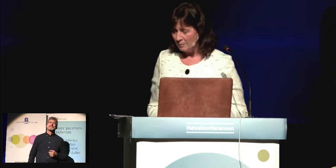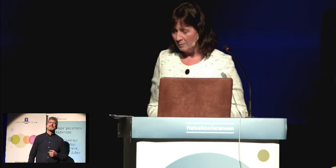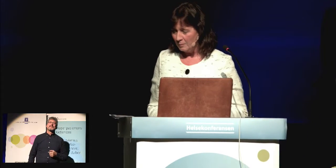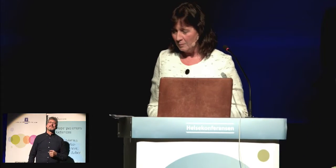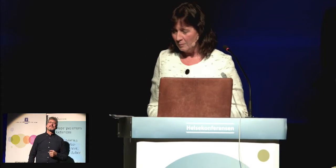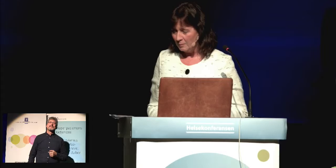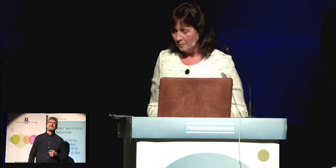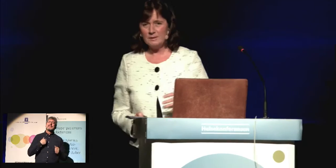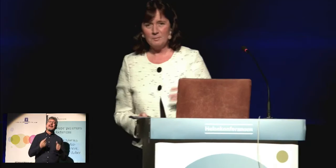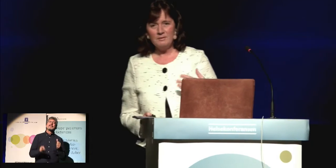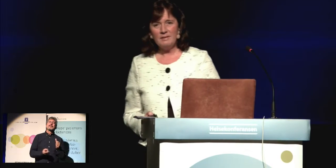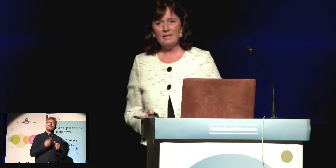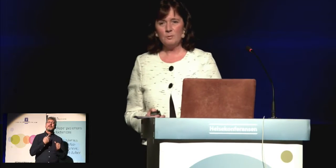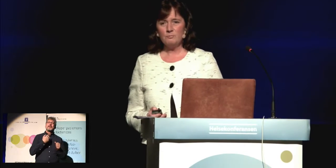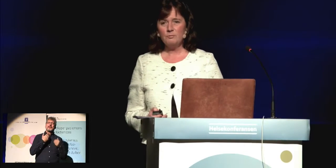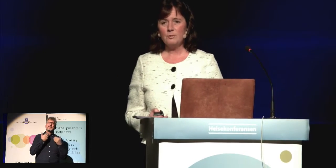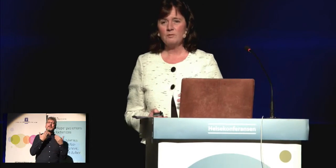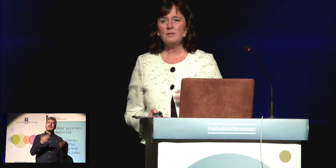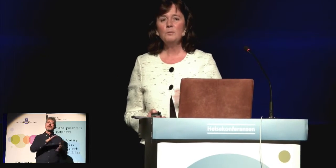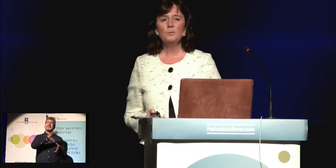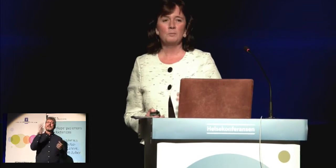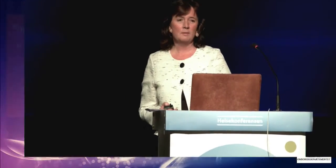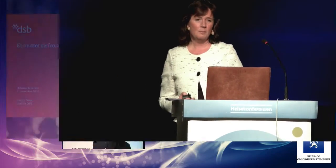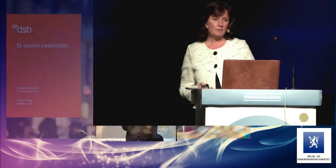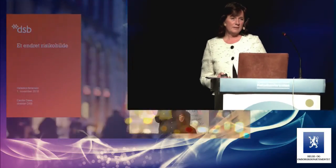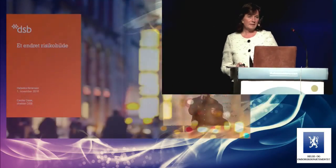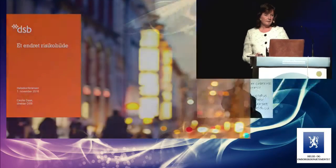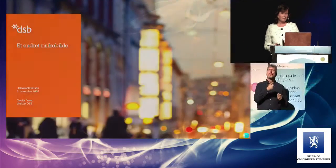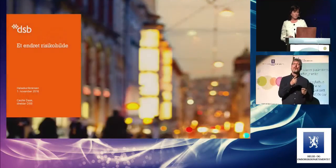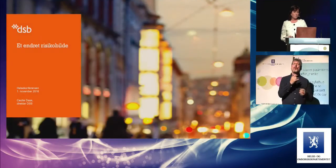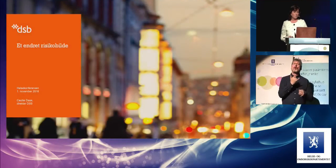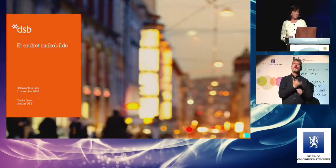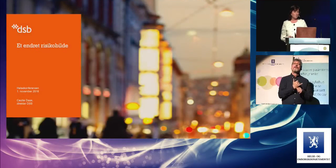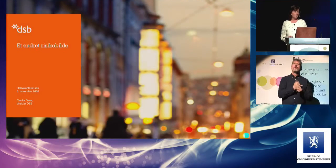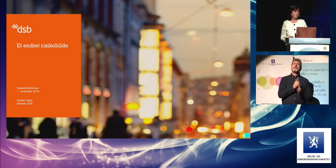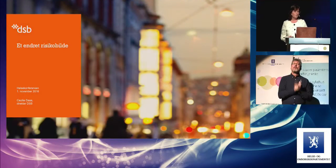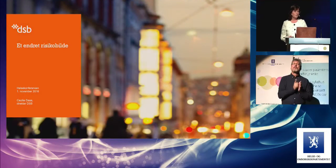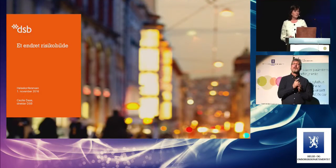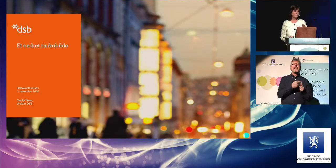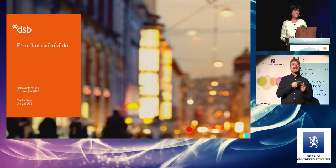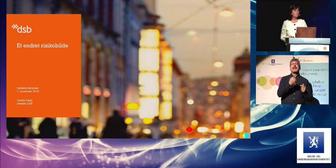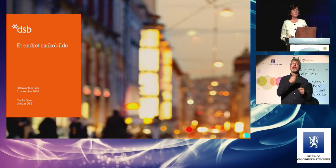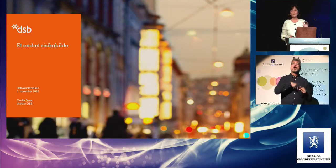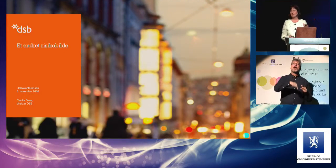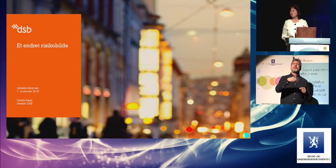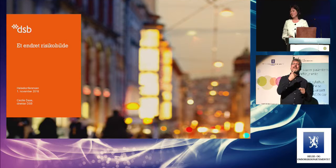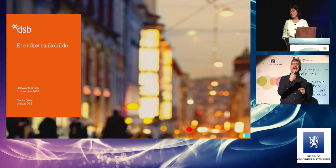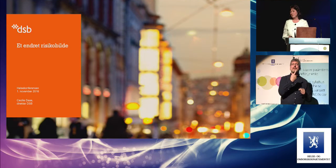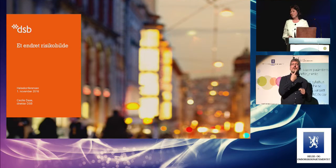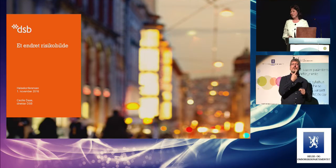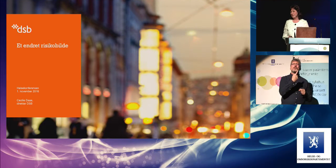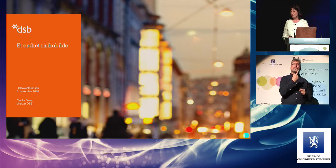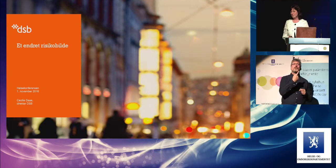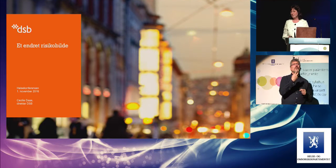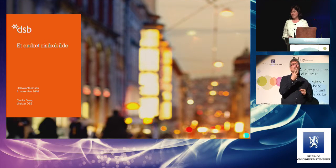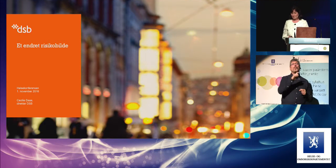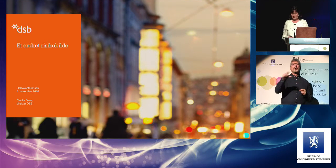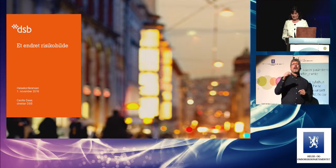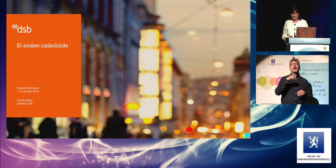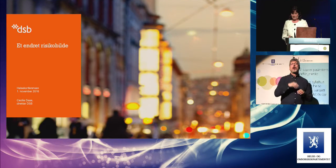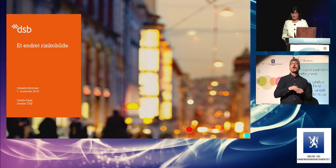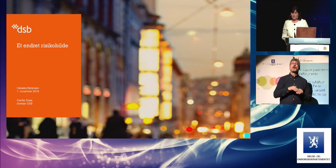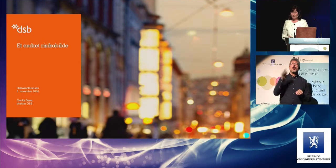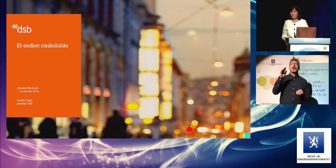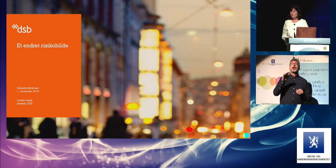starte med å gi oss alle sammen tre råd for hvordan vi umiddelbart eller i løpet av en uke eller to kan øke samfunnssikkerhet og beredskap i